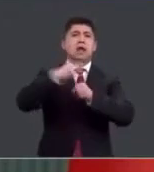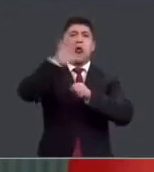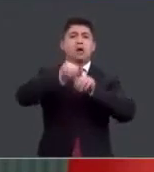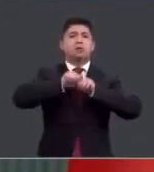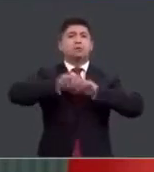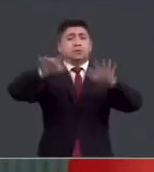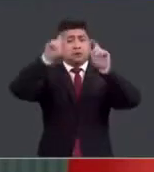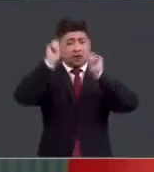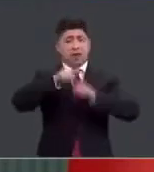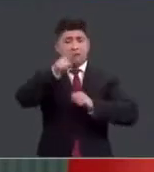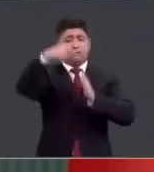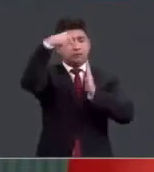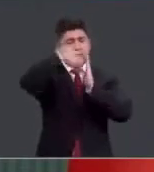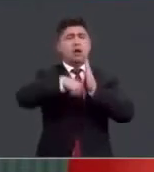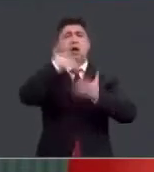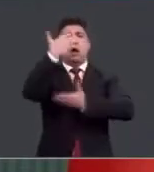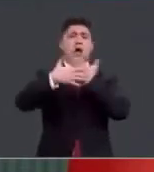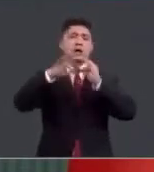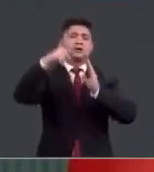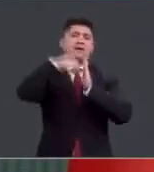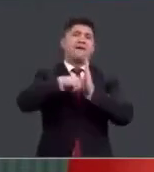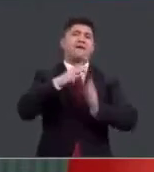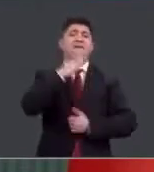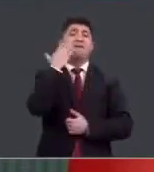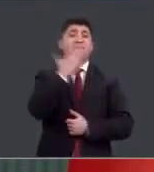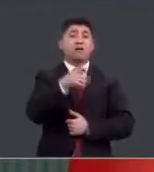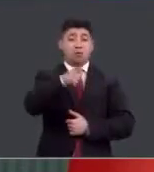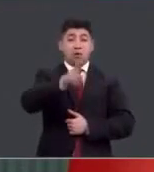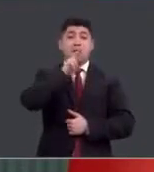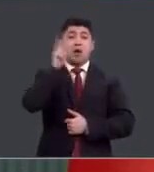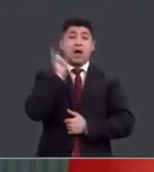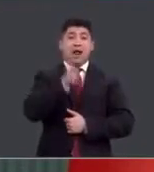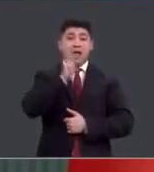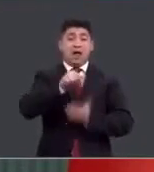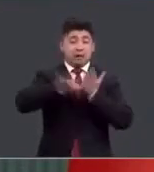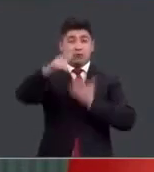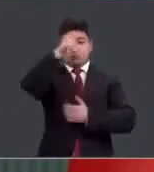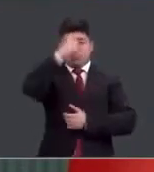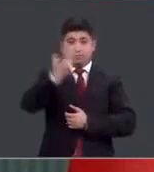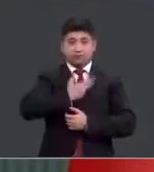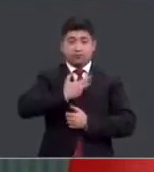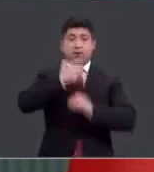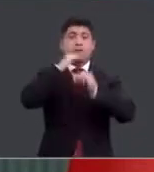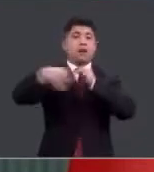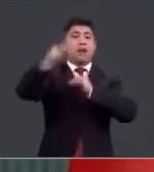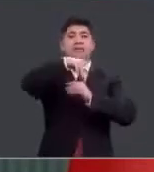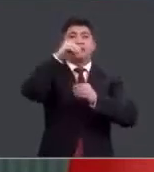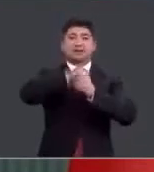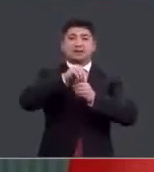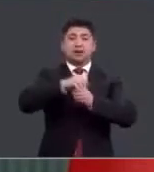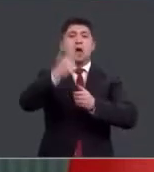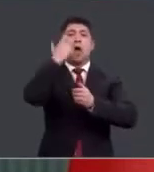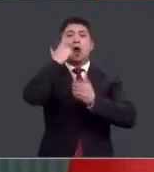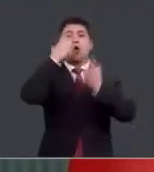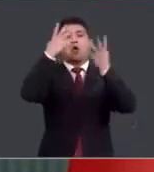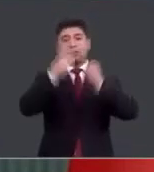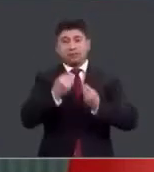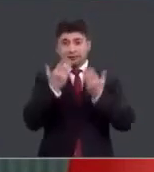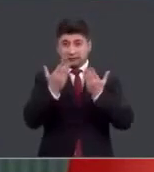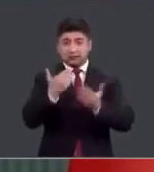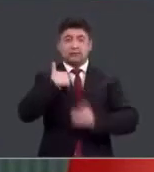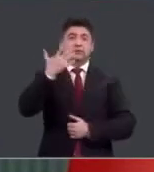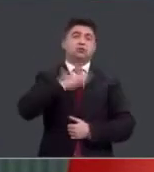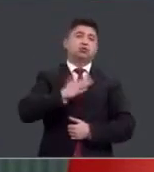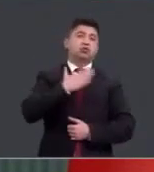Genelgesi'nde yer alacaktır Tüm bu kararların ülkemize ve milletimize hayırlı olmasını